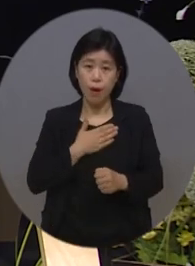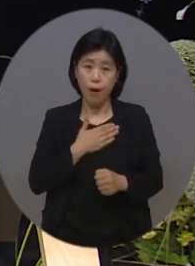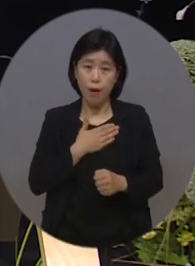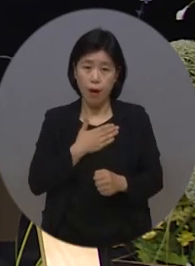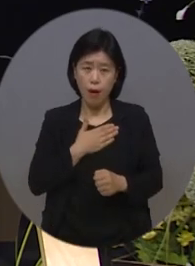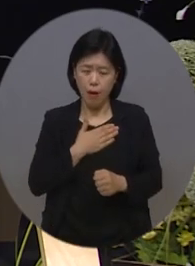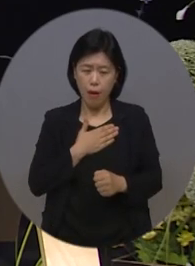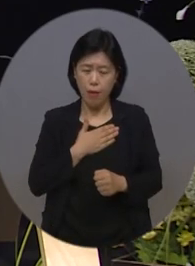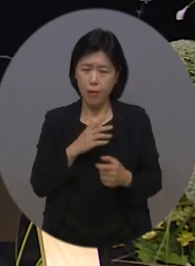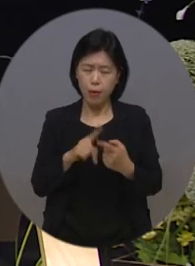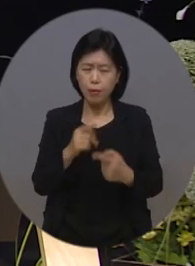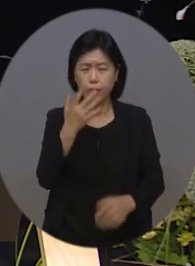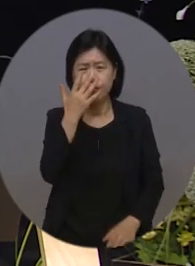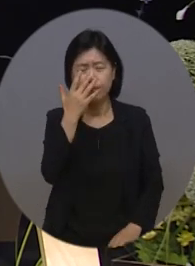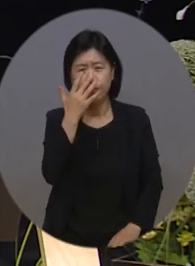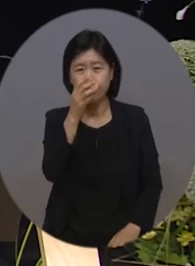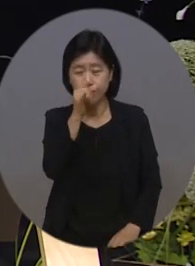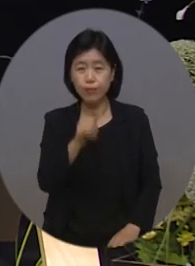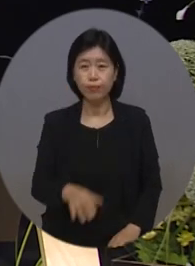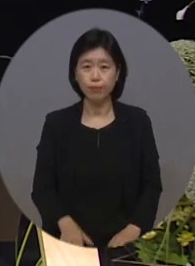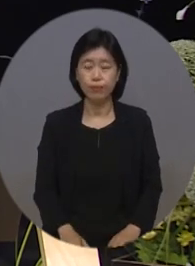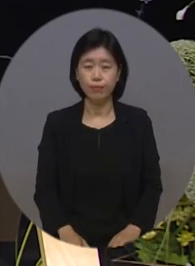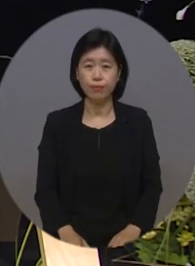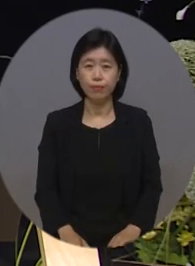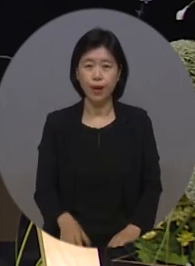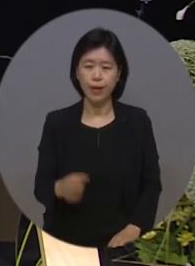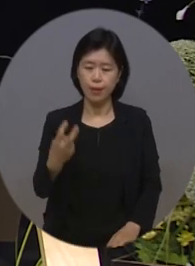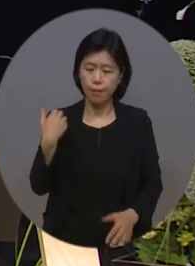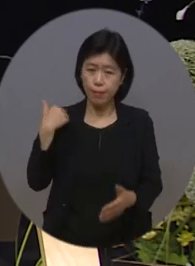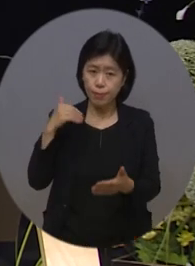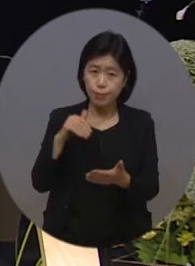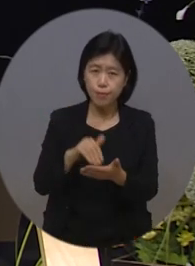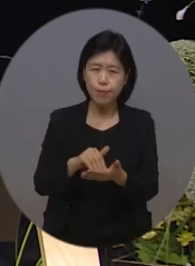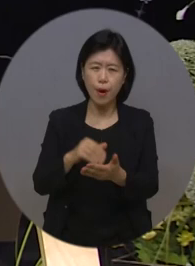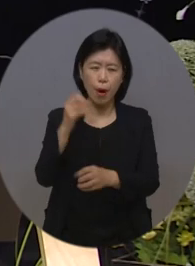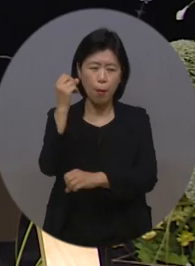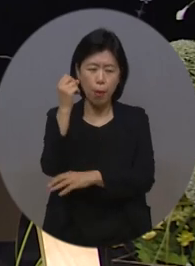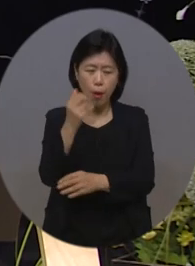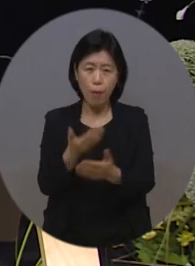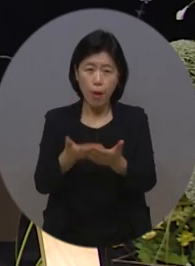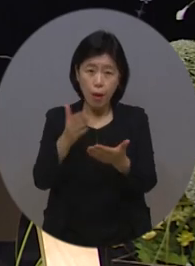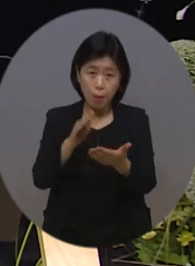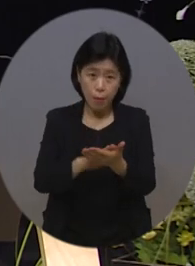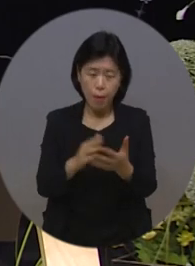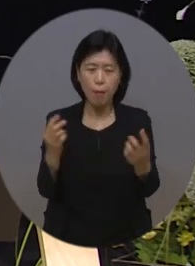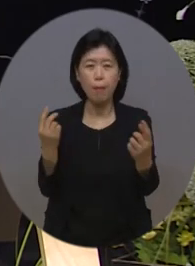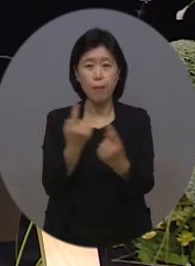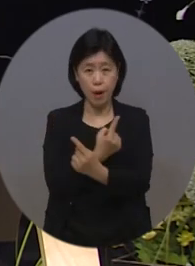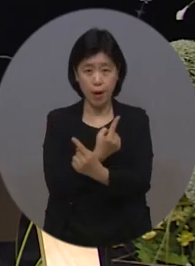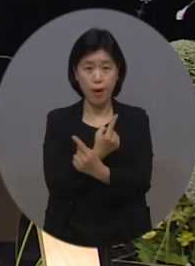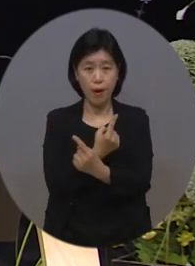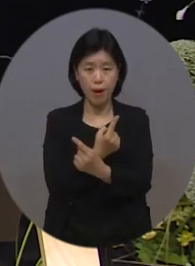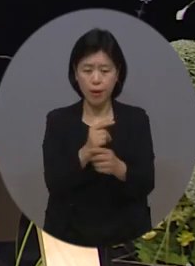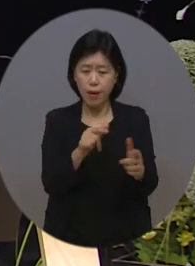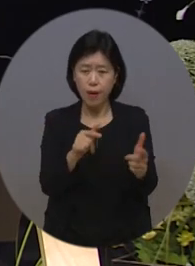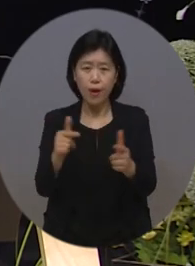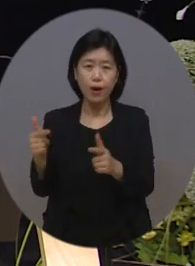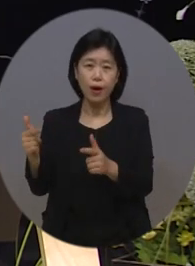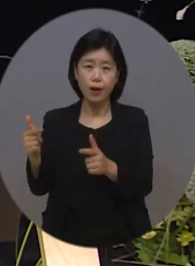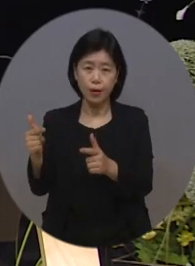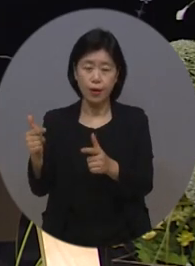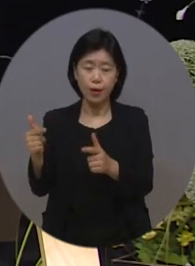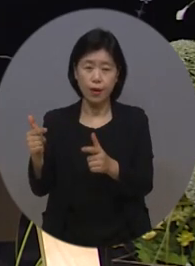것입니다. 환원, 회귀, 본래, 회복, 이런 것들은